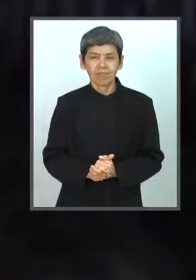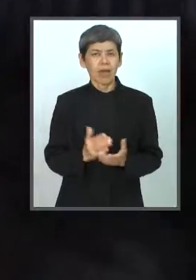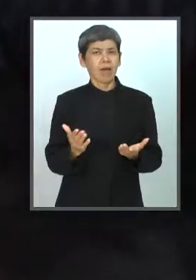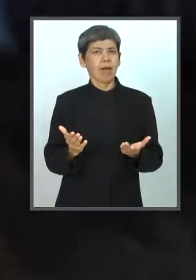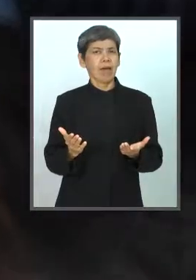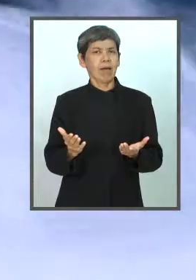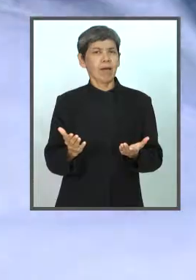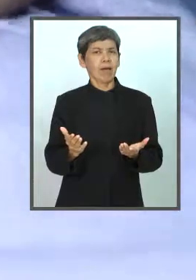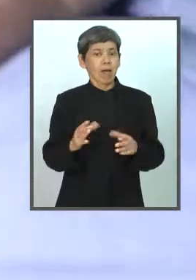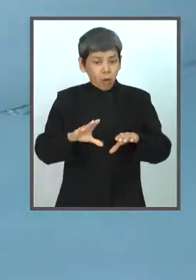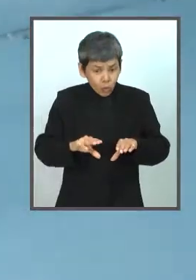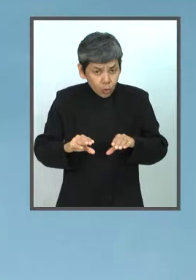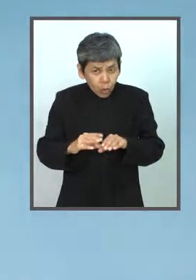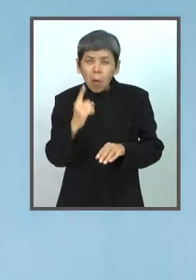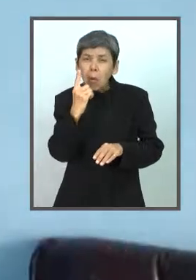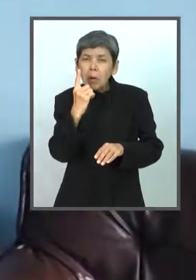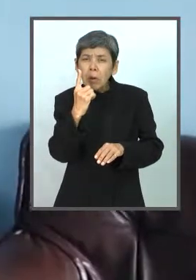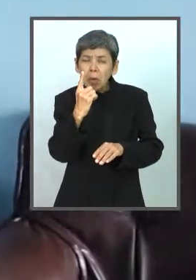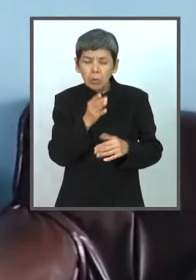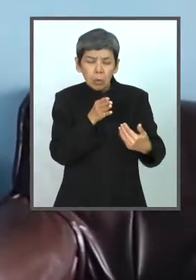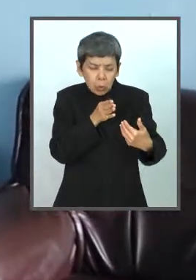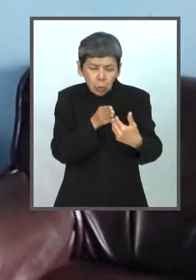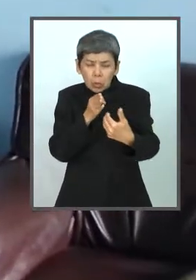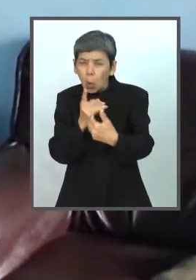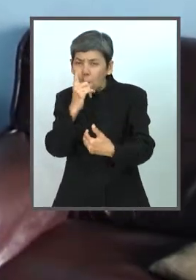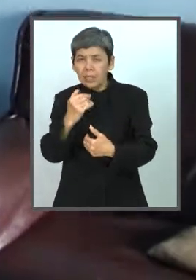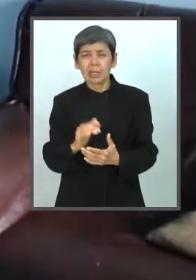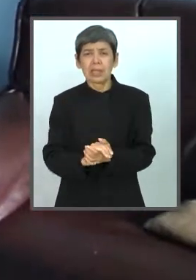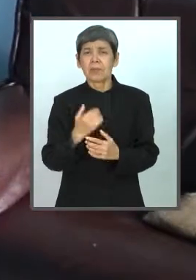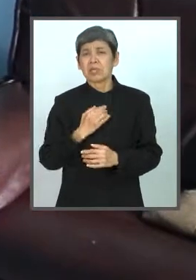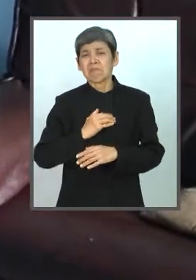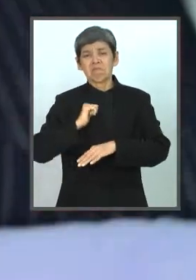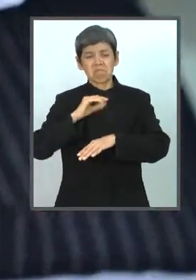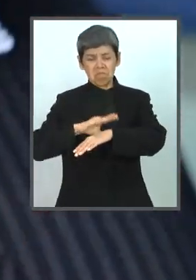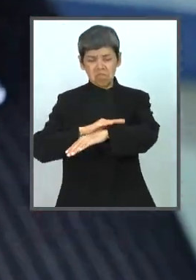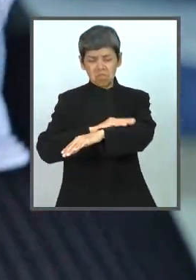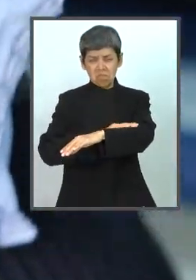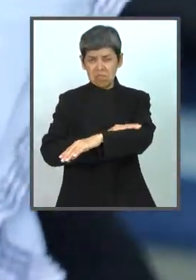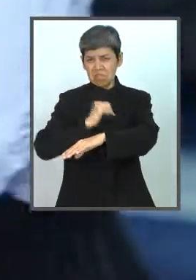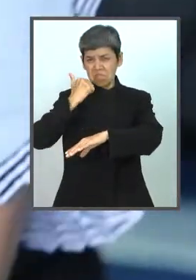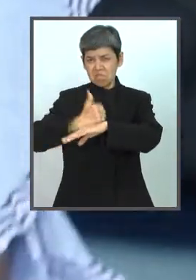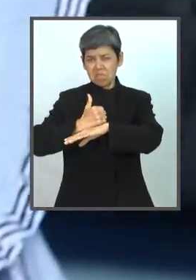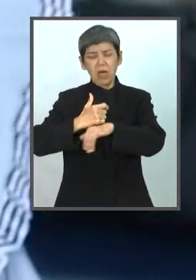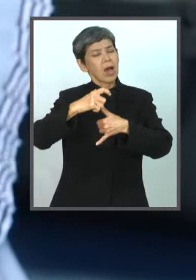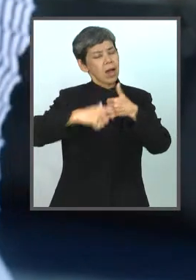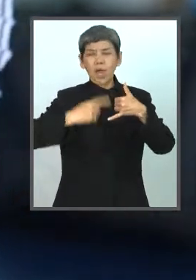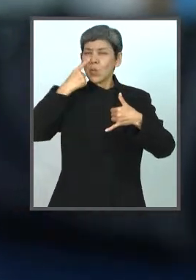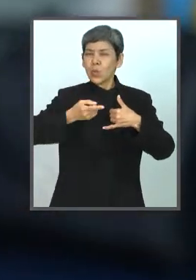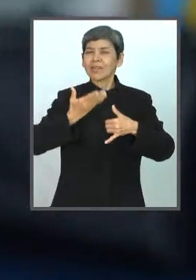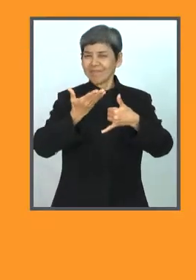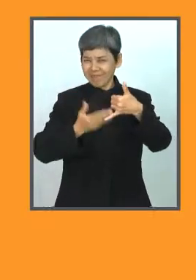แต่สามารถนวดได้ทีละคนเดียวเท่านั้นนะคะเพราะที่นี่ CEO และหมอนวดร้านนี้เป็นคนเดียวกัน